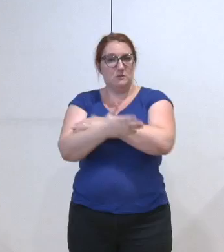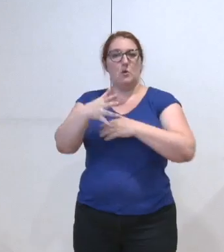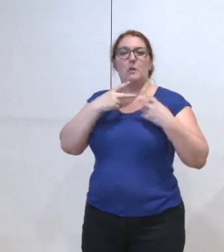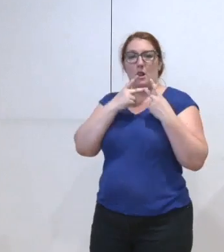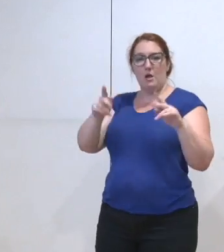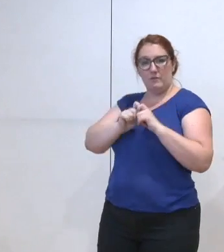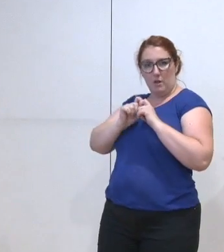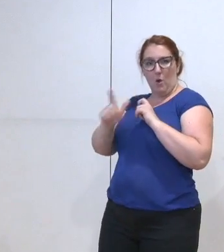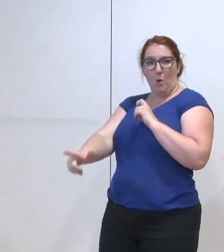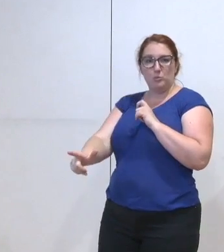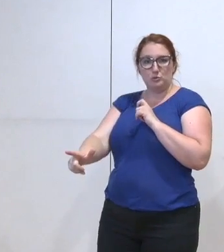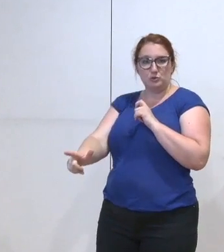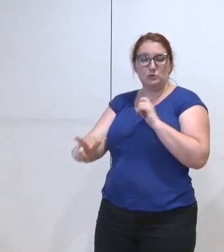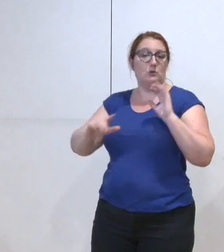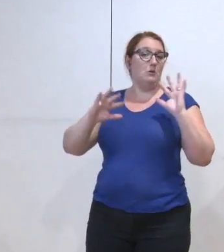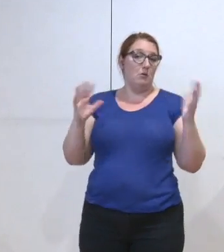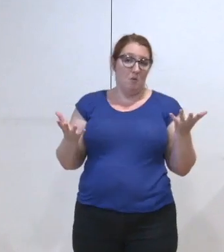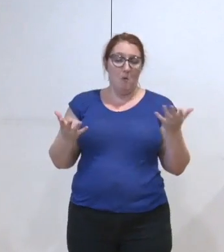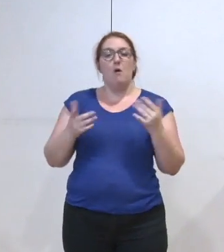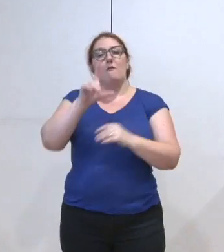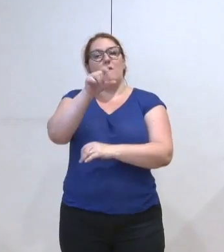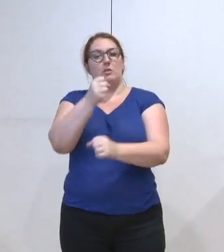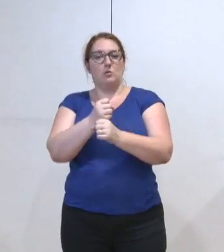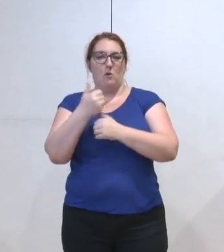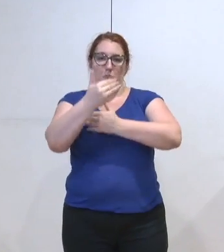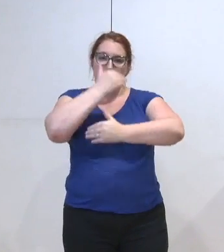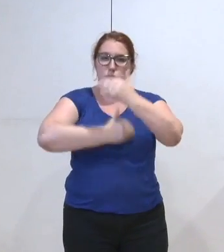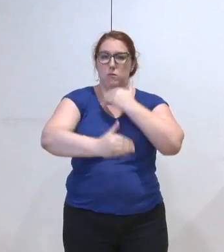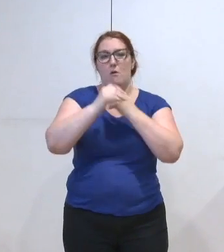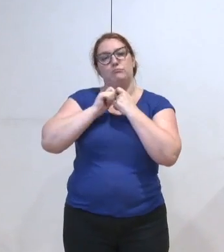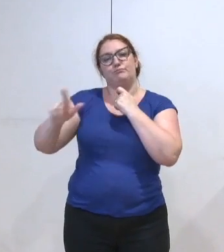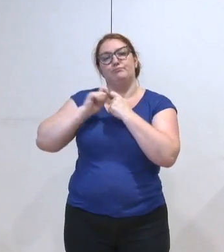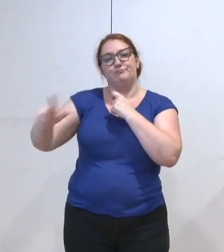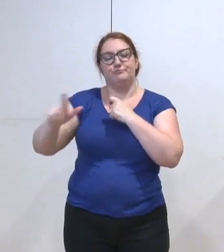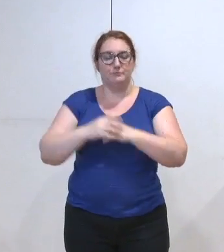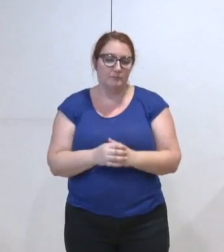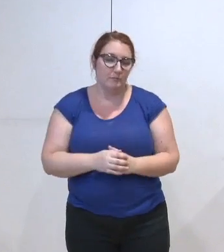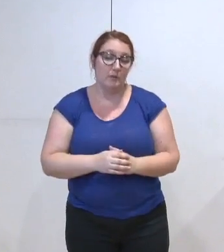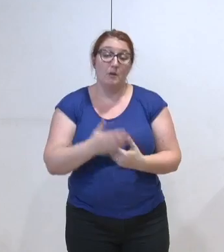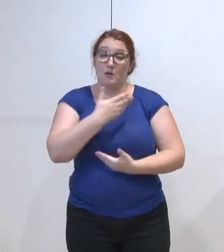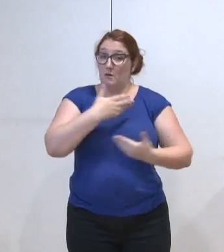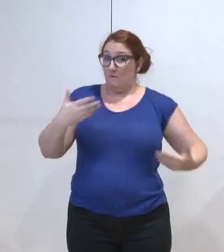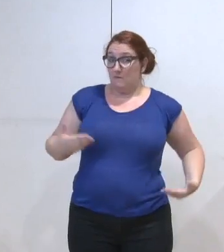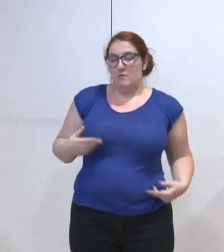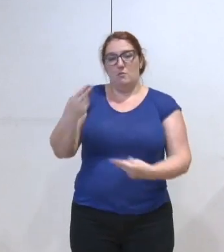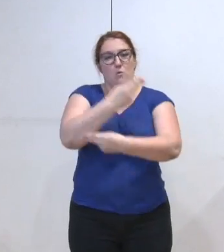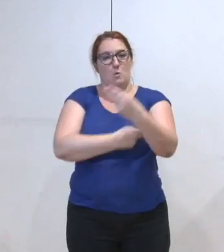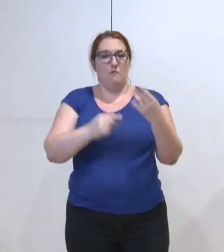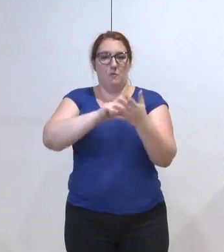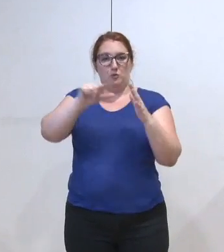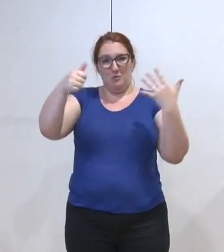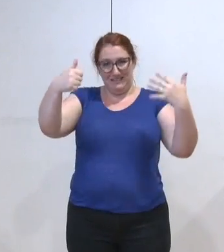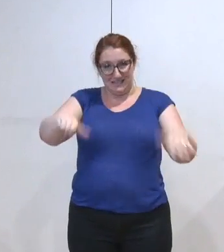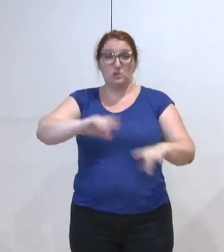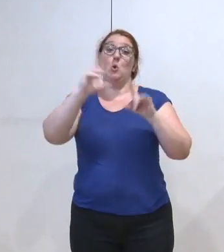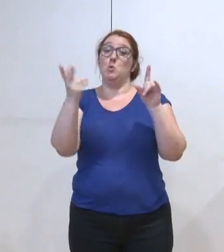osé à travers un plan sur 20 ans enfin une délibération prévue en novembre 2016 validera